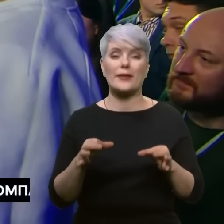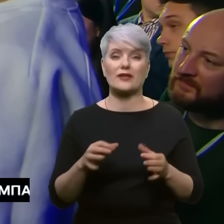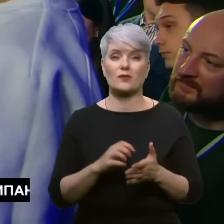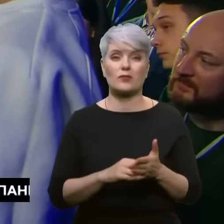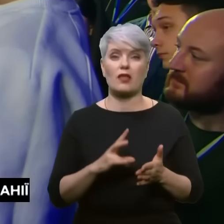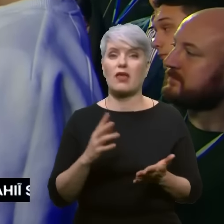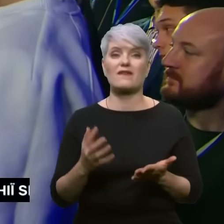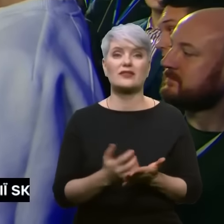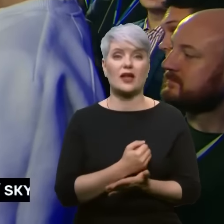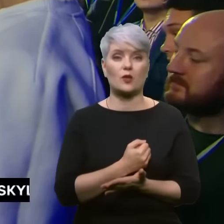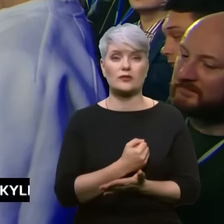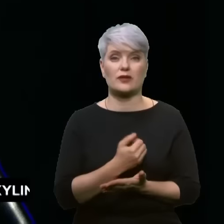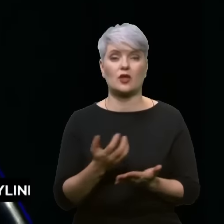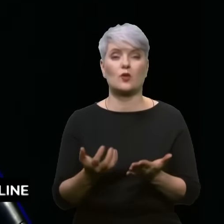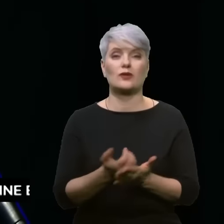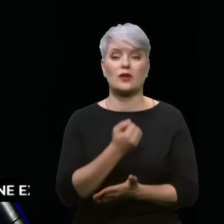вдалося досягнути